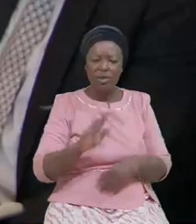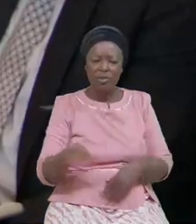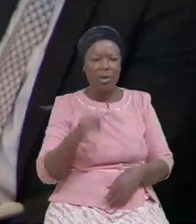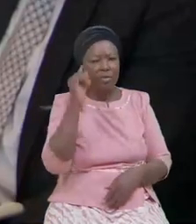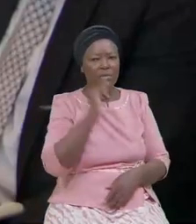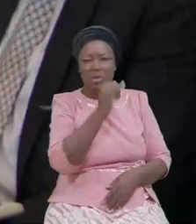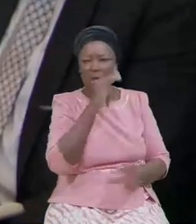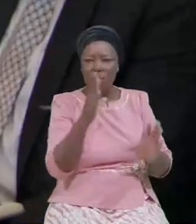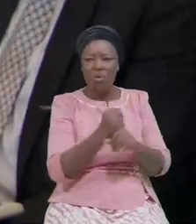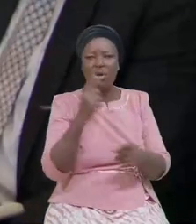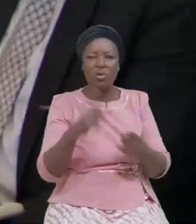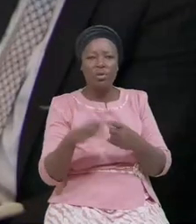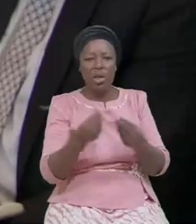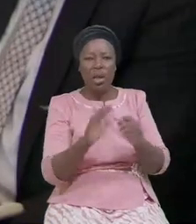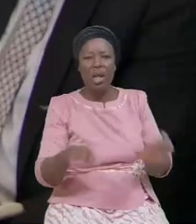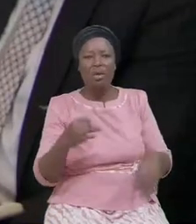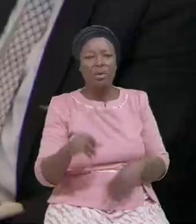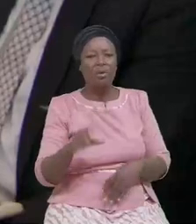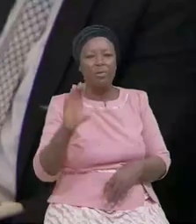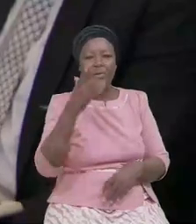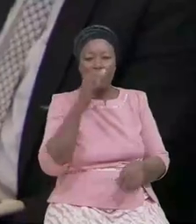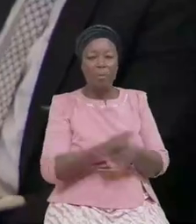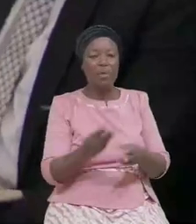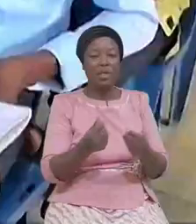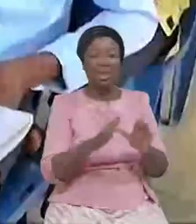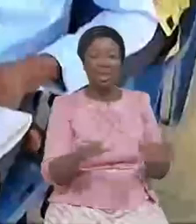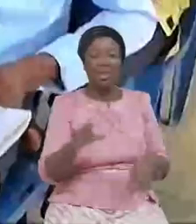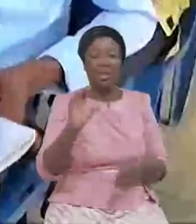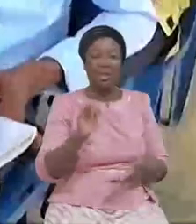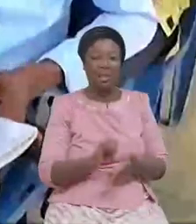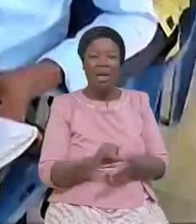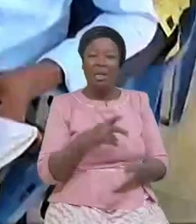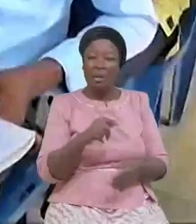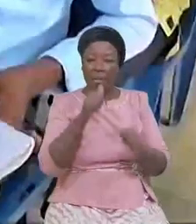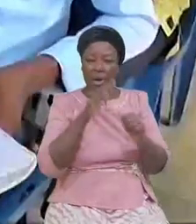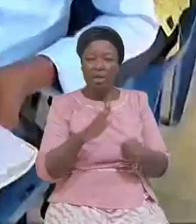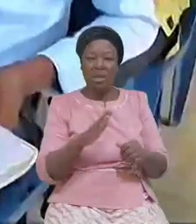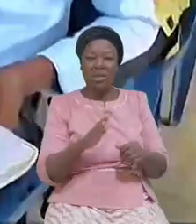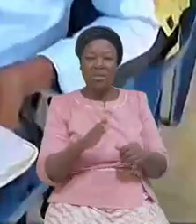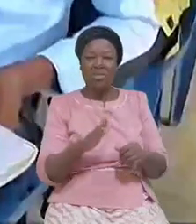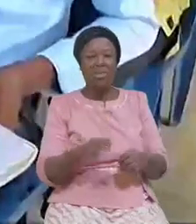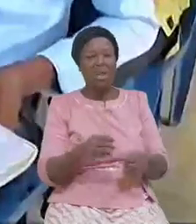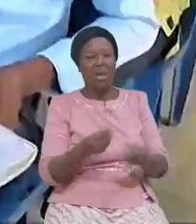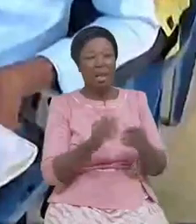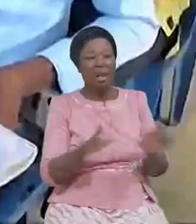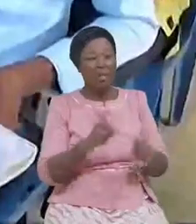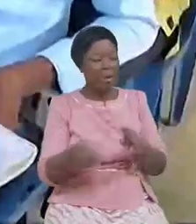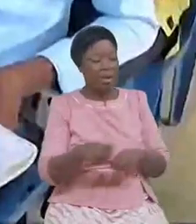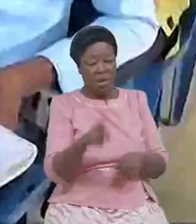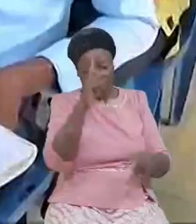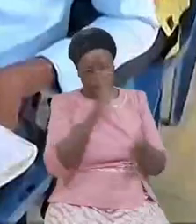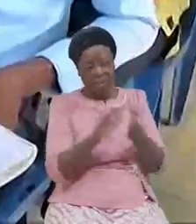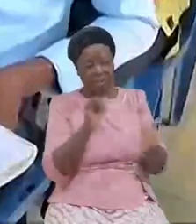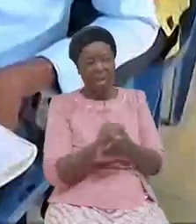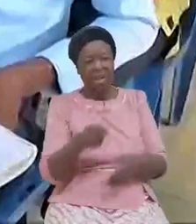d'Israël soient sortis de la terre de l'Égypte pour aller sur la terre de promesse. Mais ils ont cru à ce qu'une terre de promesse les attendait.